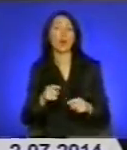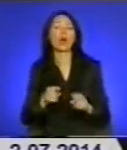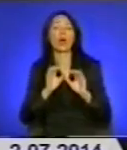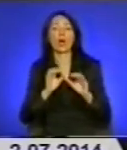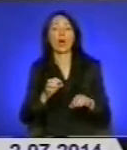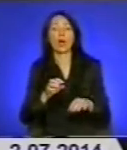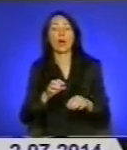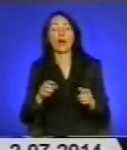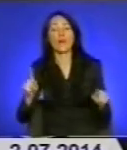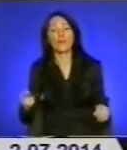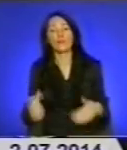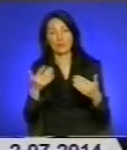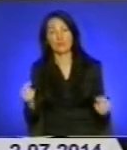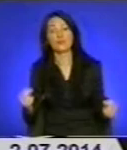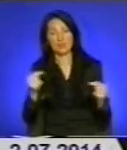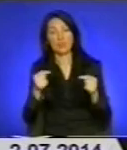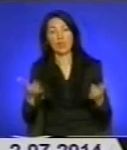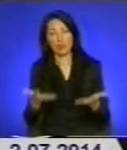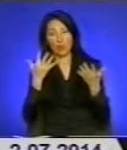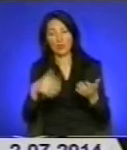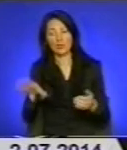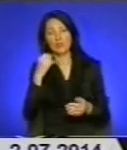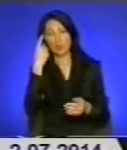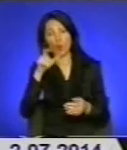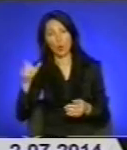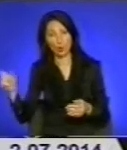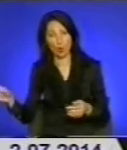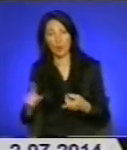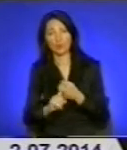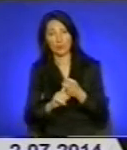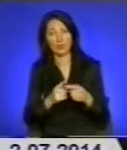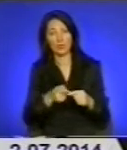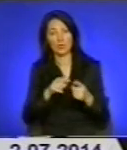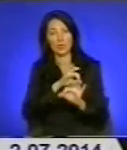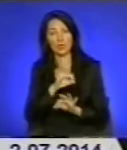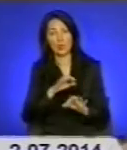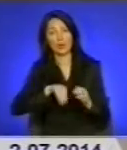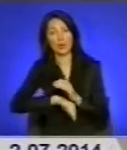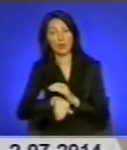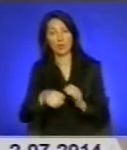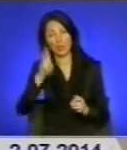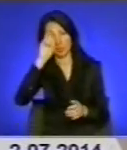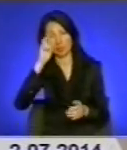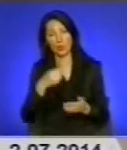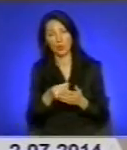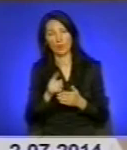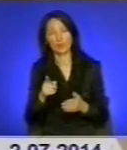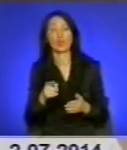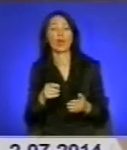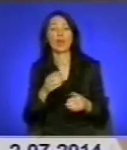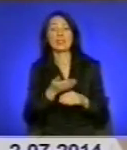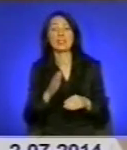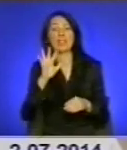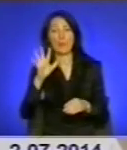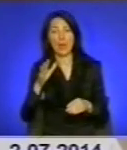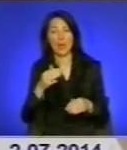встановлюється всі особи причетні до до цієї схеми розкрадання державних коштів їм інкримінують частину п'яту статті